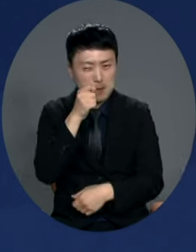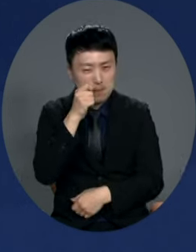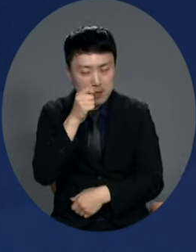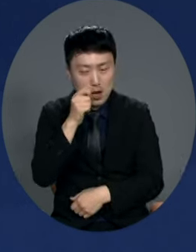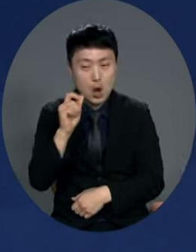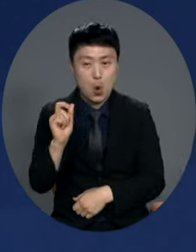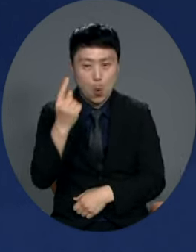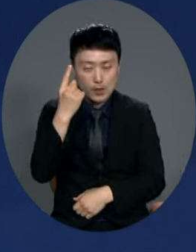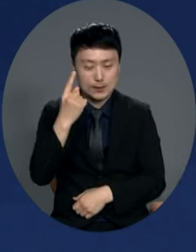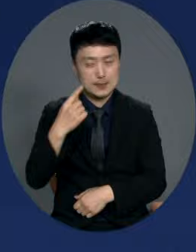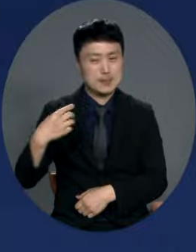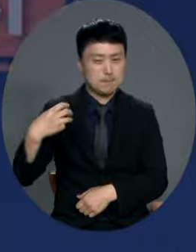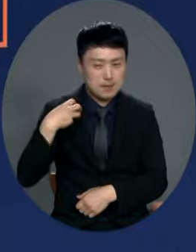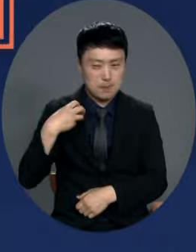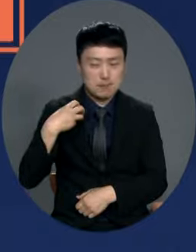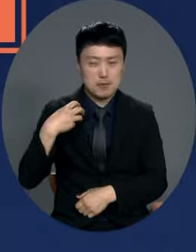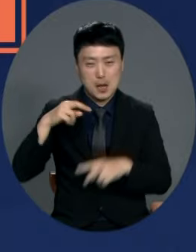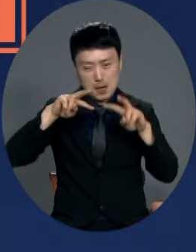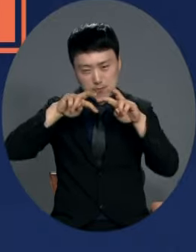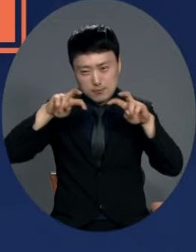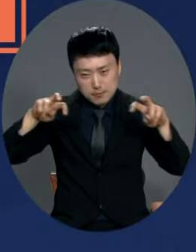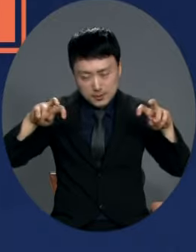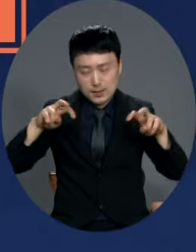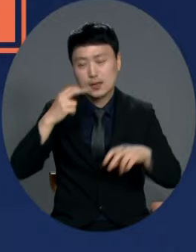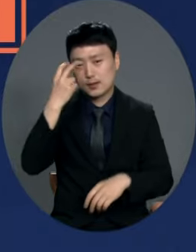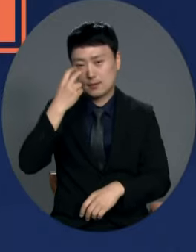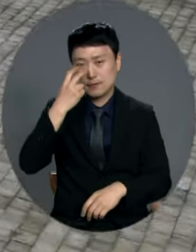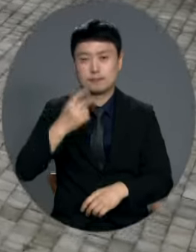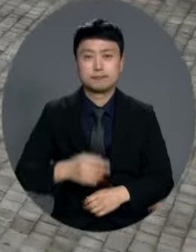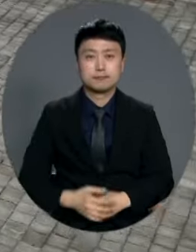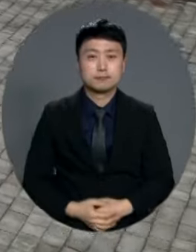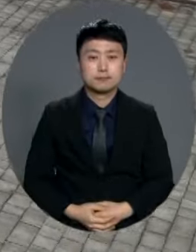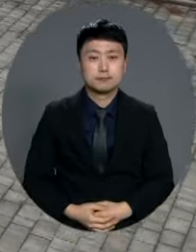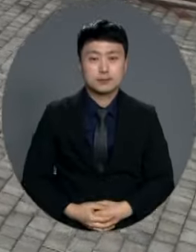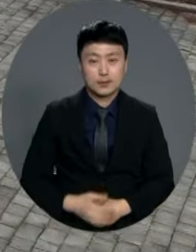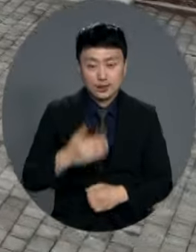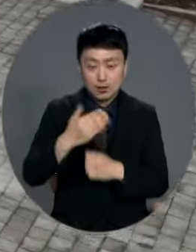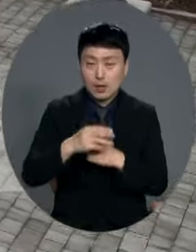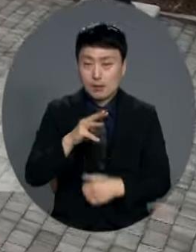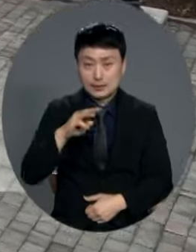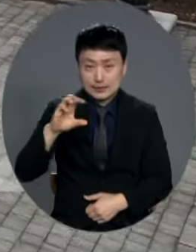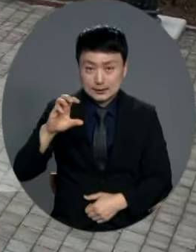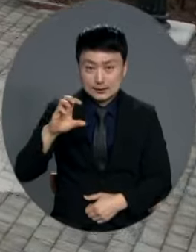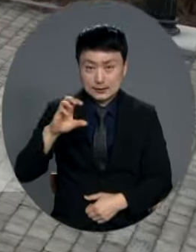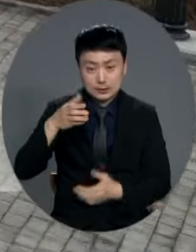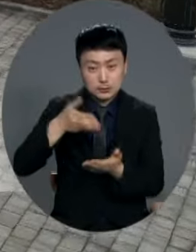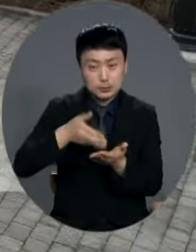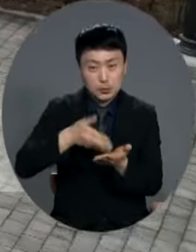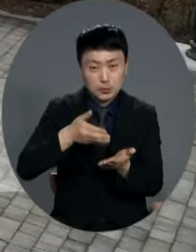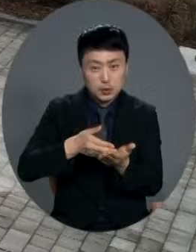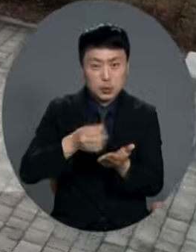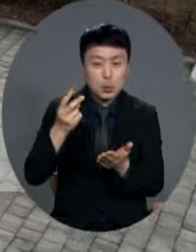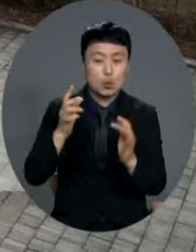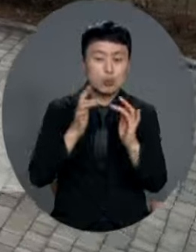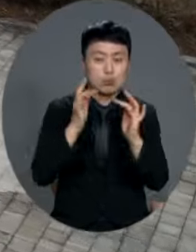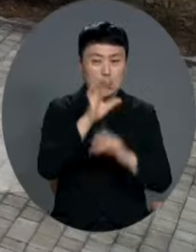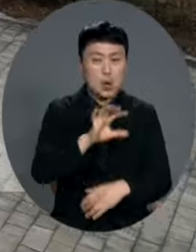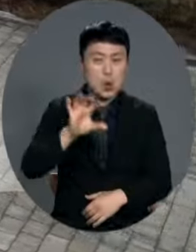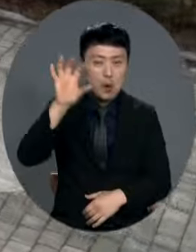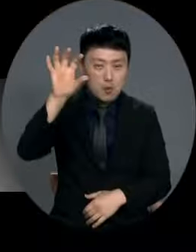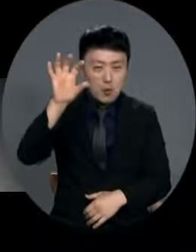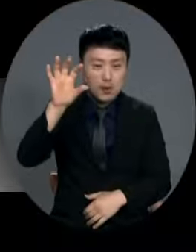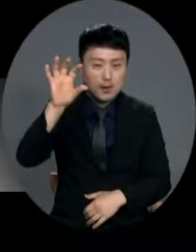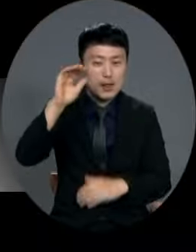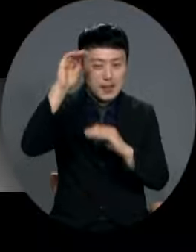원인과 책임소재를 규명하기 위한 감사입니다 대구 MBC 보도 내용과 국민신문고에 접수된